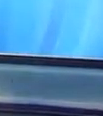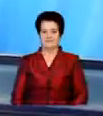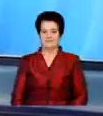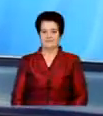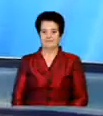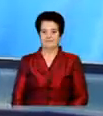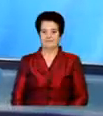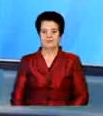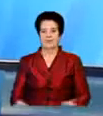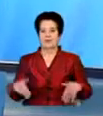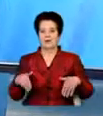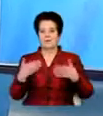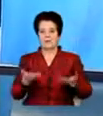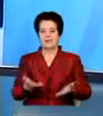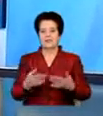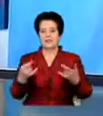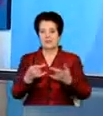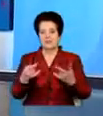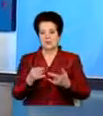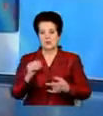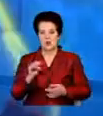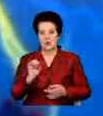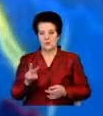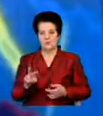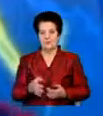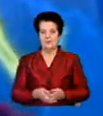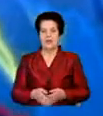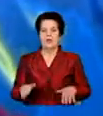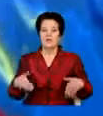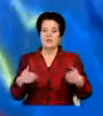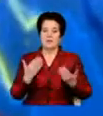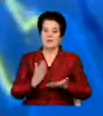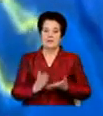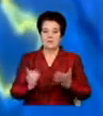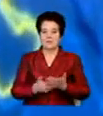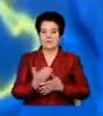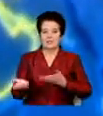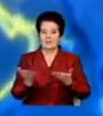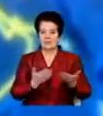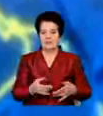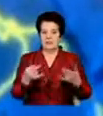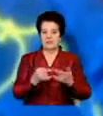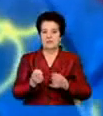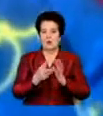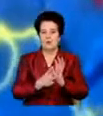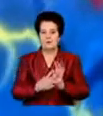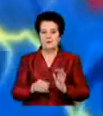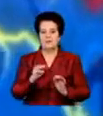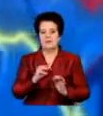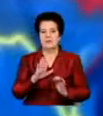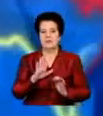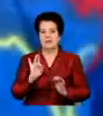Victoria Colesnic vă prezintă Telejurnalul. Bună seara și bine v-am găsit! Vă invit la Telejurnalul ore 18 pe